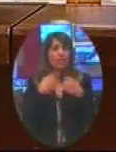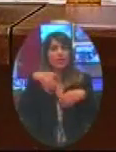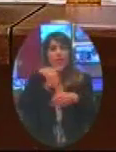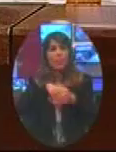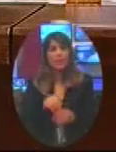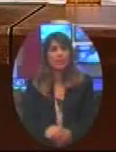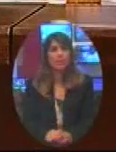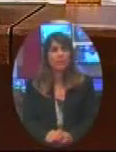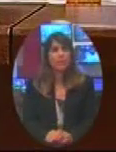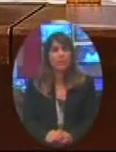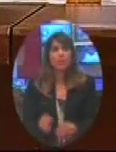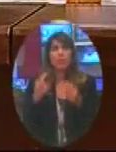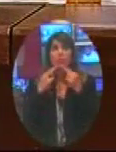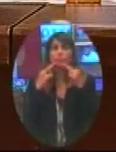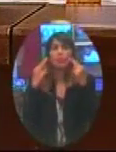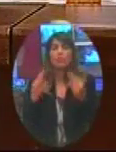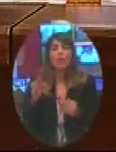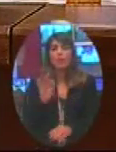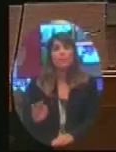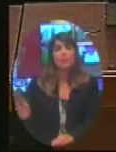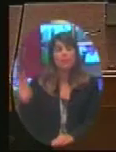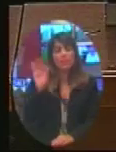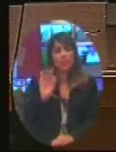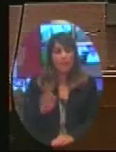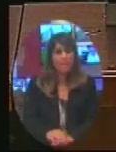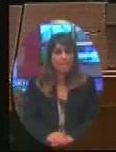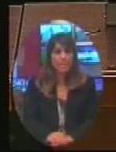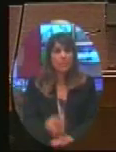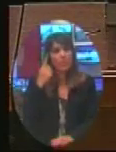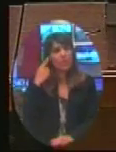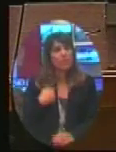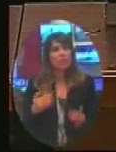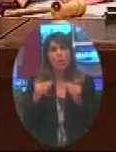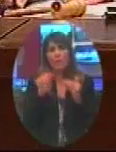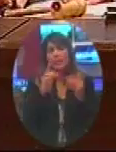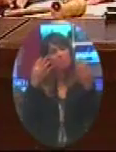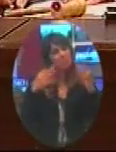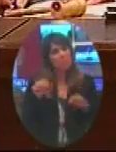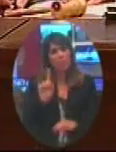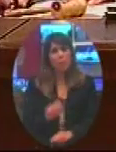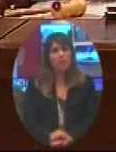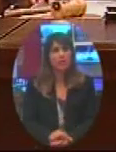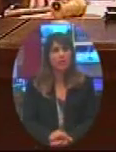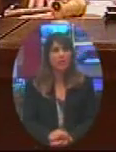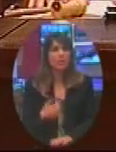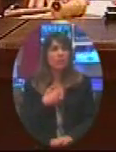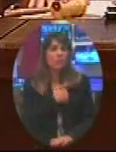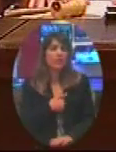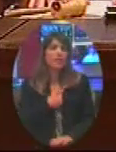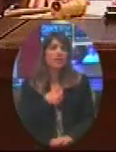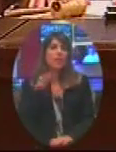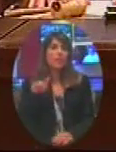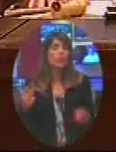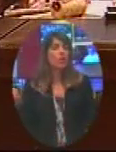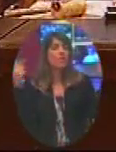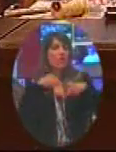המפכ"ל, שאתם נתתם שלא יסתדר אילוצי יומד, לדעתי, לא מכובדת. אני מתנצל אם יש בינינו אי הבנה, אבל אני הבנתי